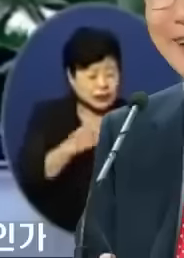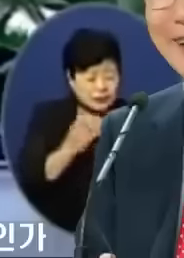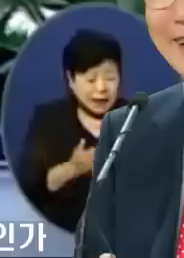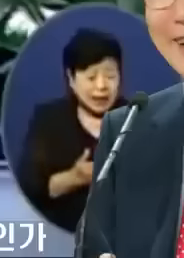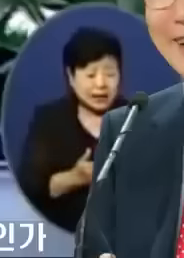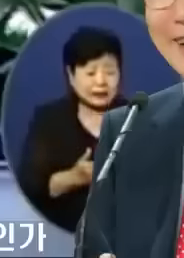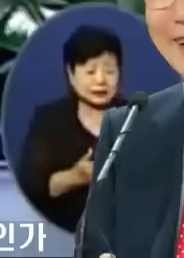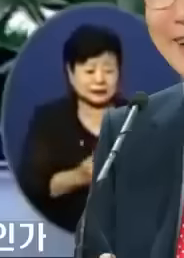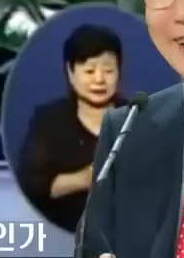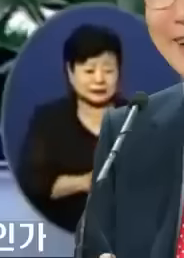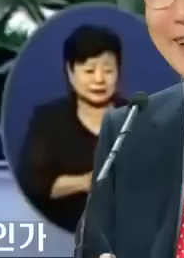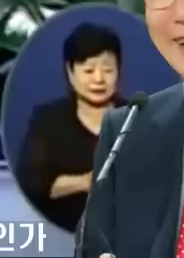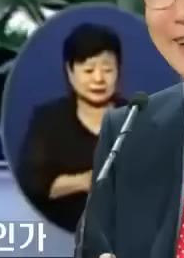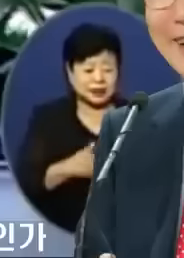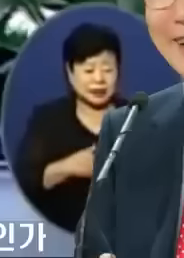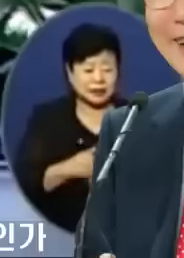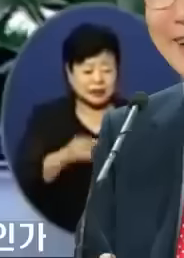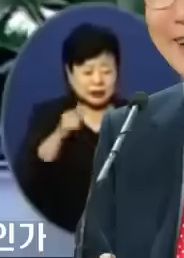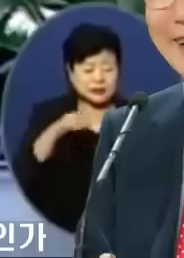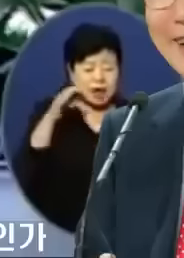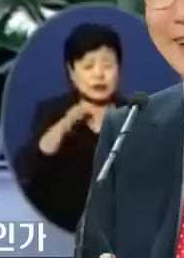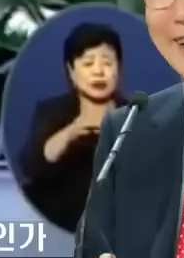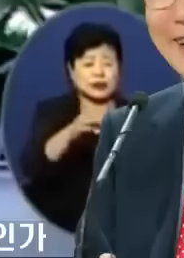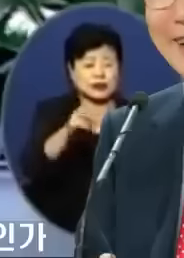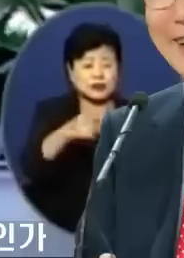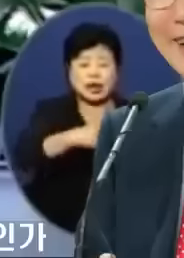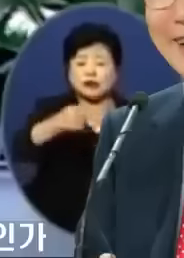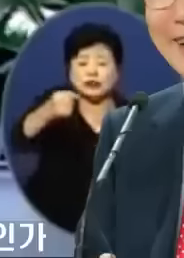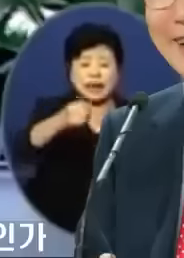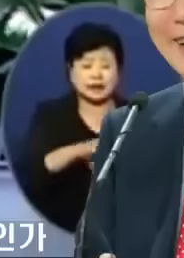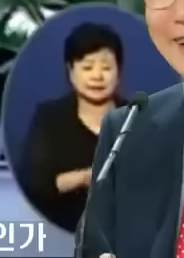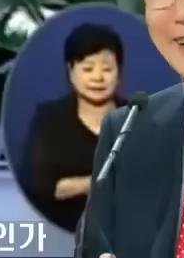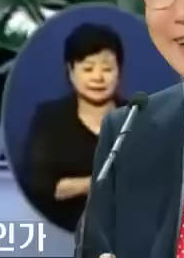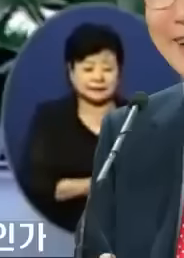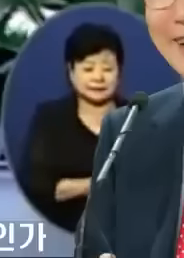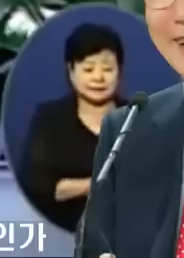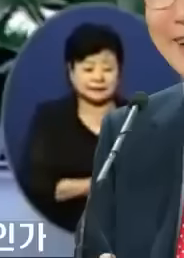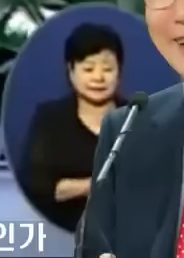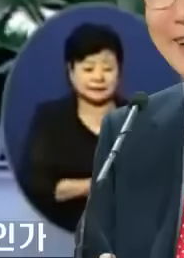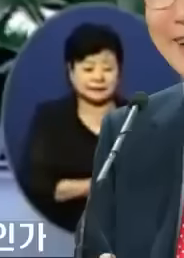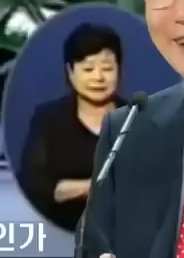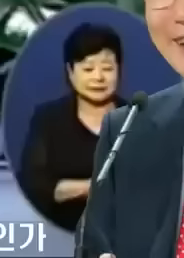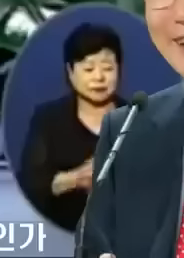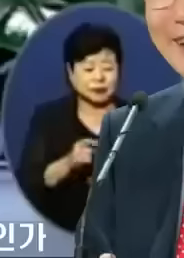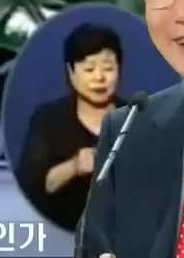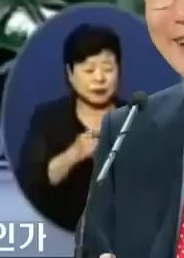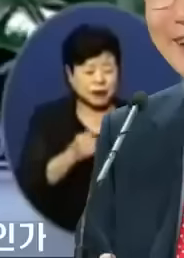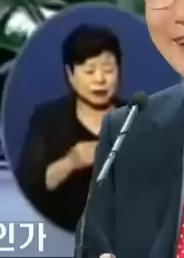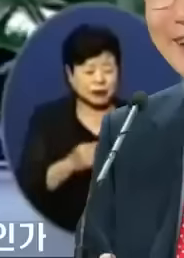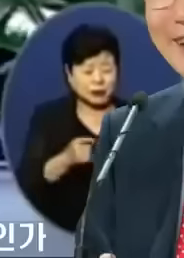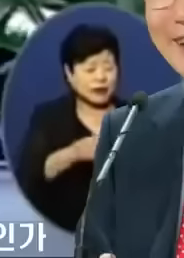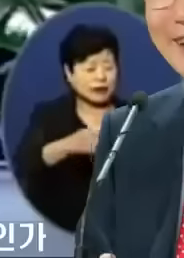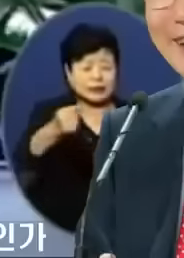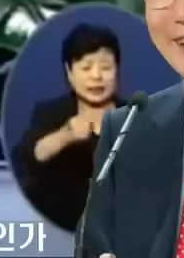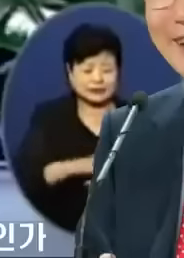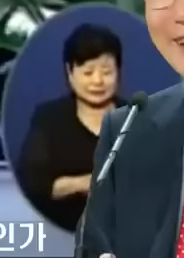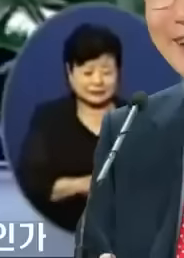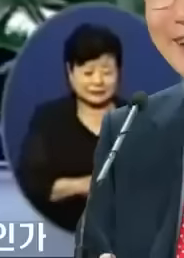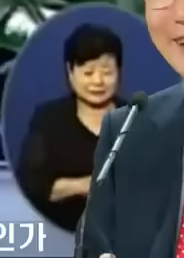말라. 내가 너를 지명하여 불렀나니 너는 내 것이다. 누가 무엇이라고 해도 너는 내 것이다.